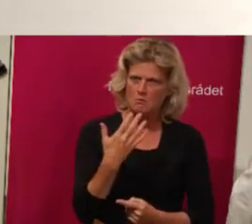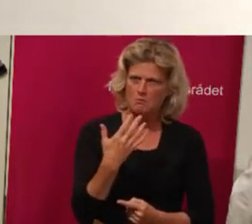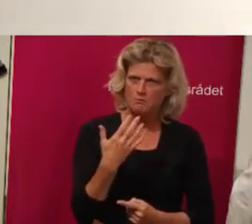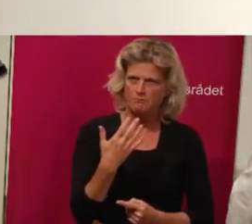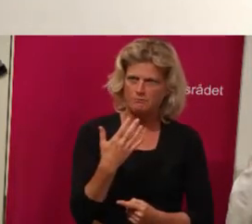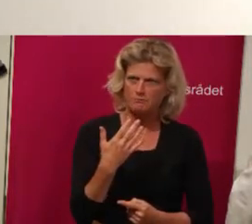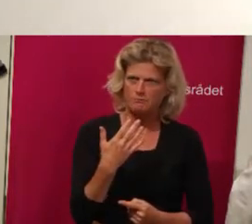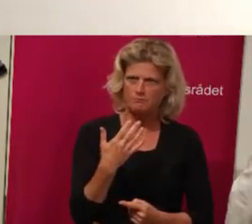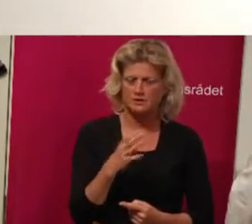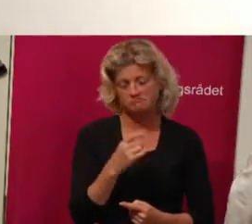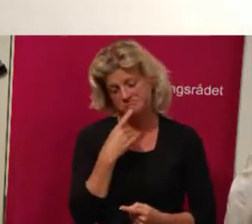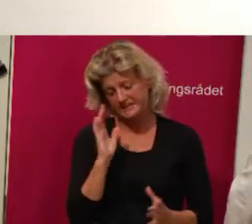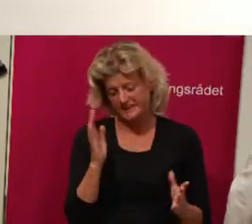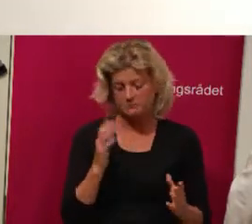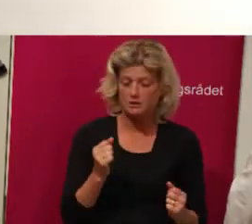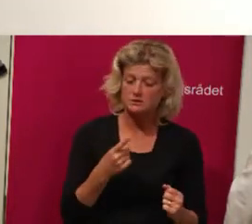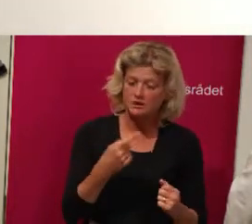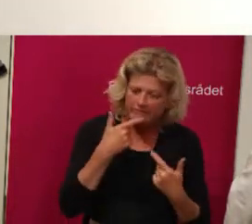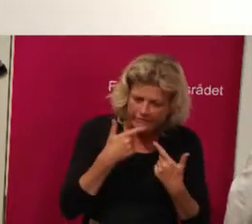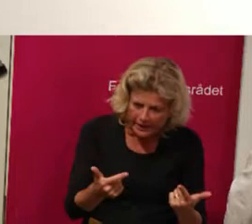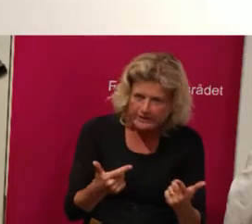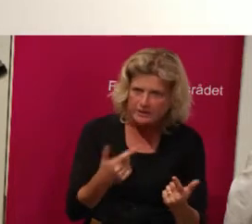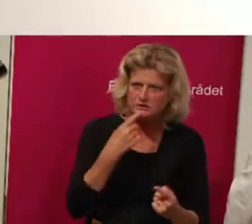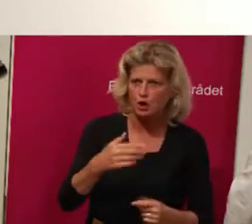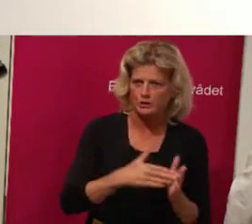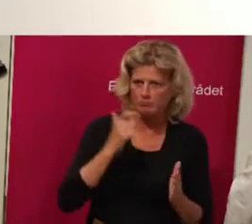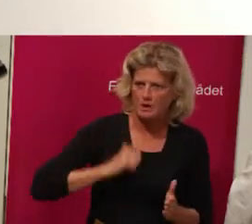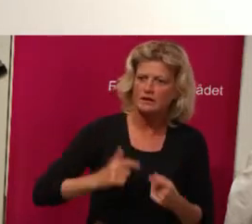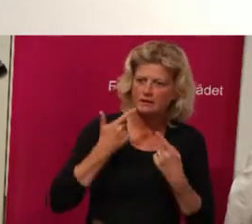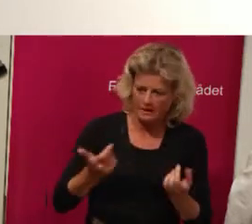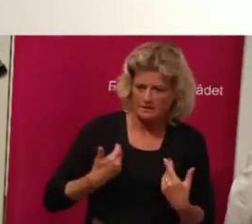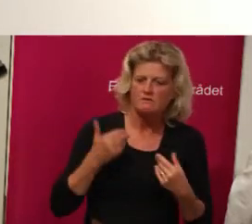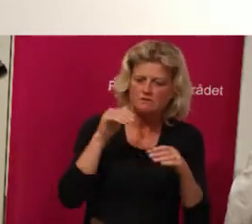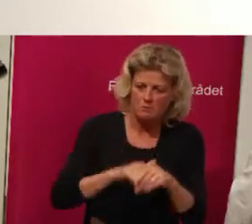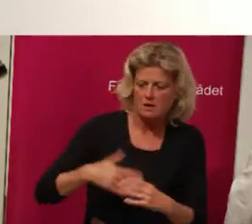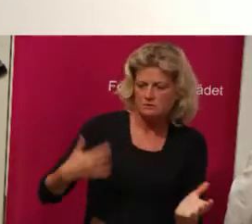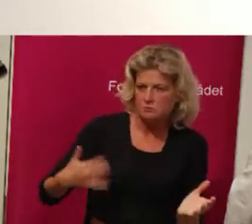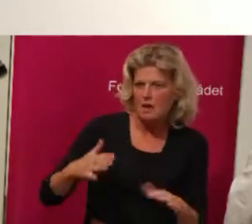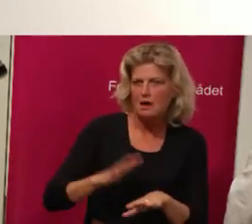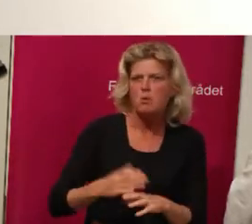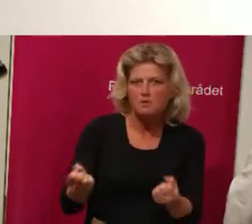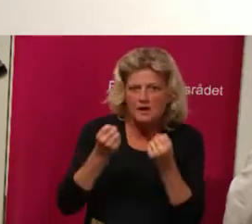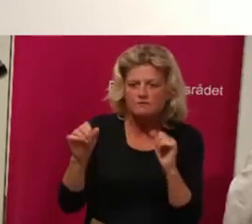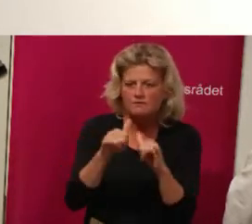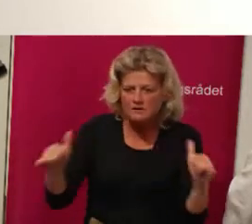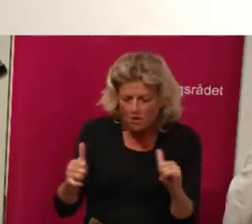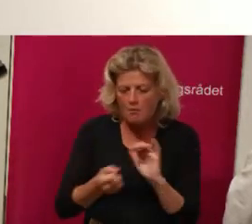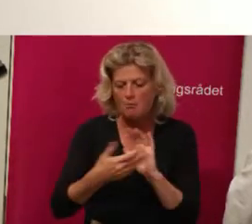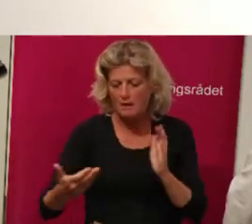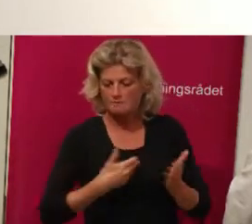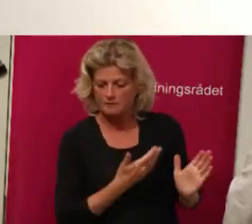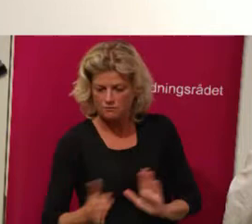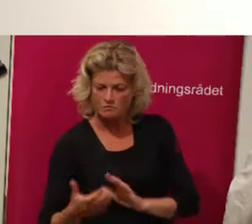ni vet det gamla vanliga hej och hallå. Och så säger han, tack säger han. Tack för att jag fick vara med och spela på Kraftfestivalen. Det är det som har gjort att vi